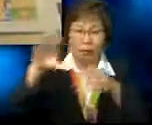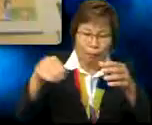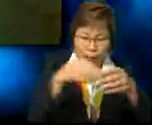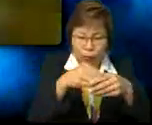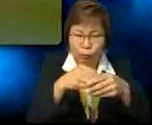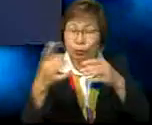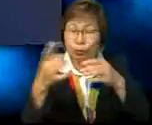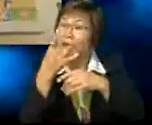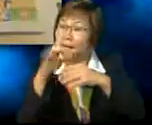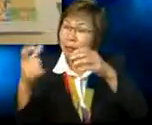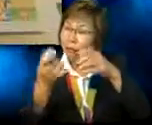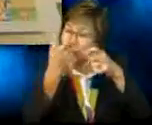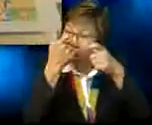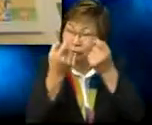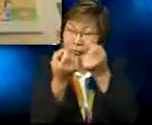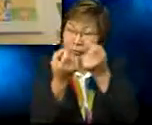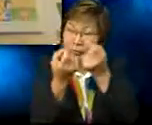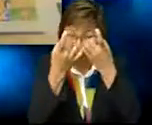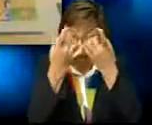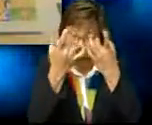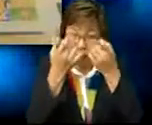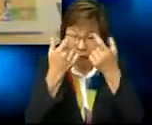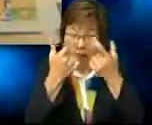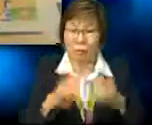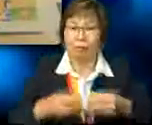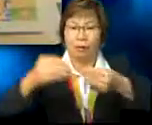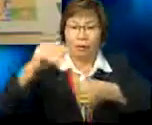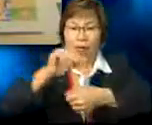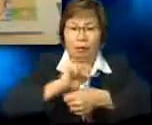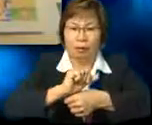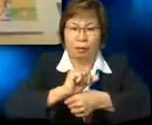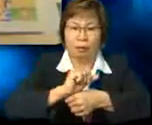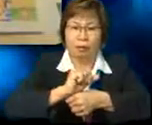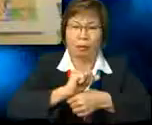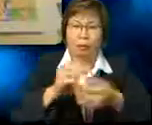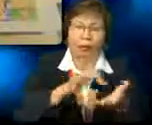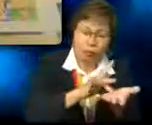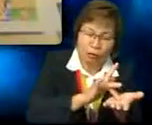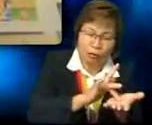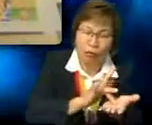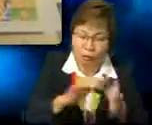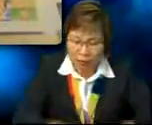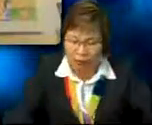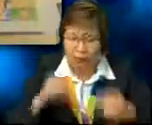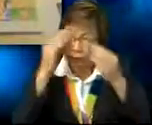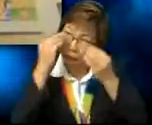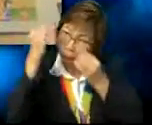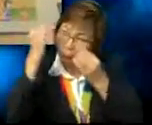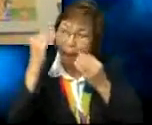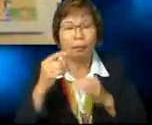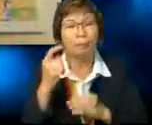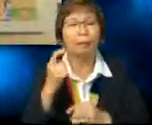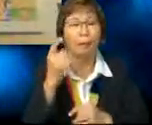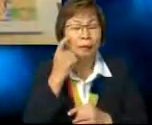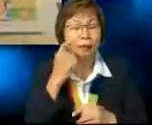dalam mata ini. Selain itu juga kita dapat memberi rawatan seperti pada kanak-kanak yang juling matanya, ya. In fact